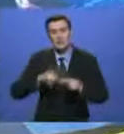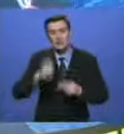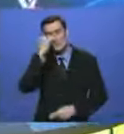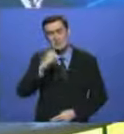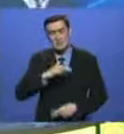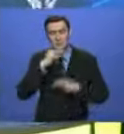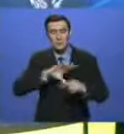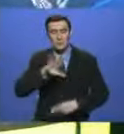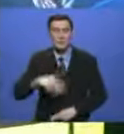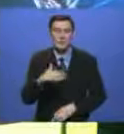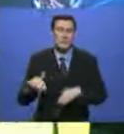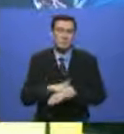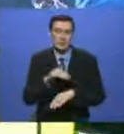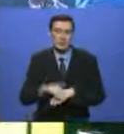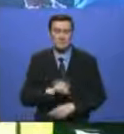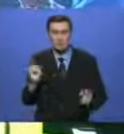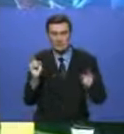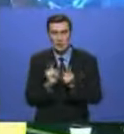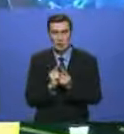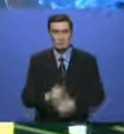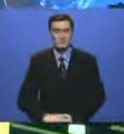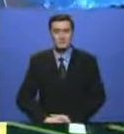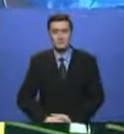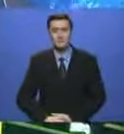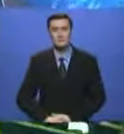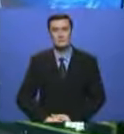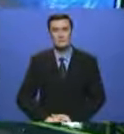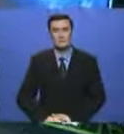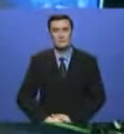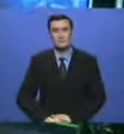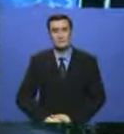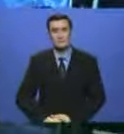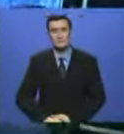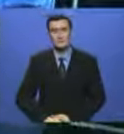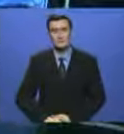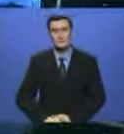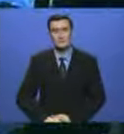Сурдоперевод обеспечил Хасан Исраилов. Итоговый, как всегда, в 21 час. Всего доброго, до встречи.